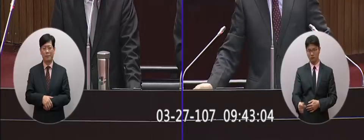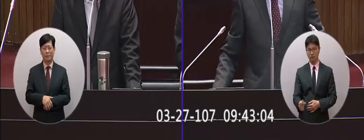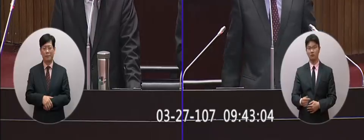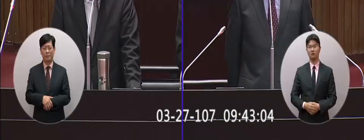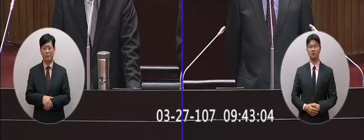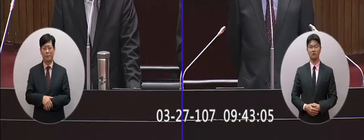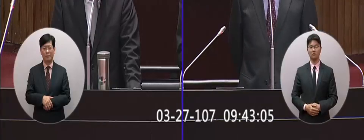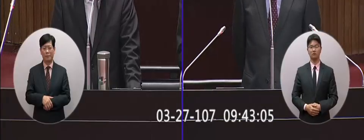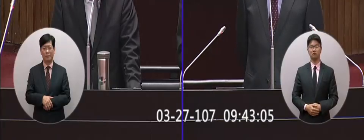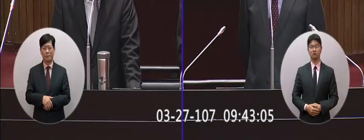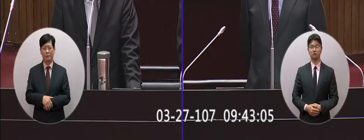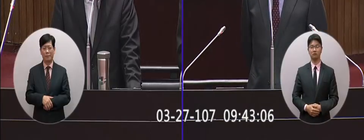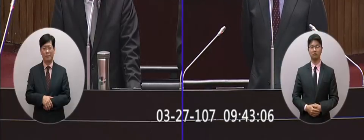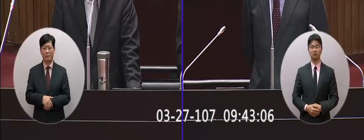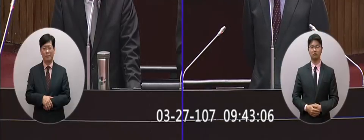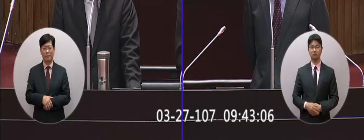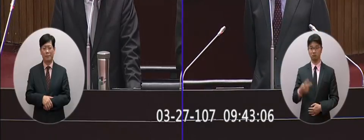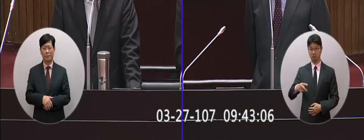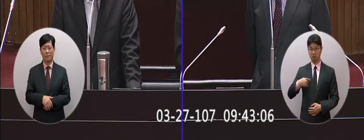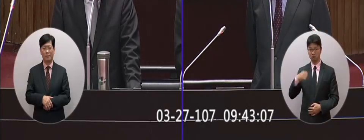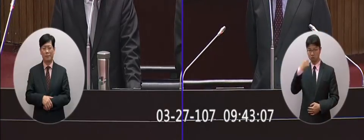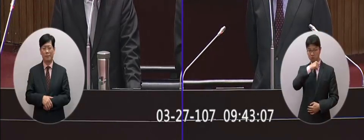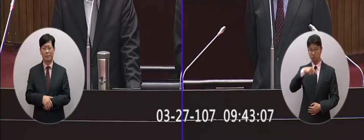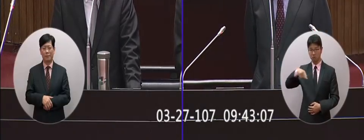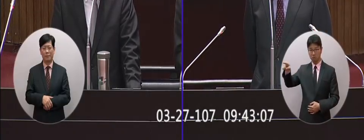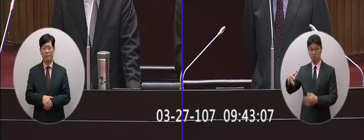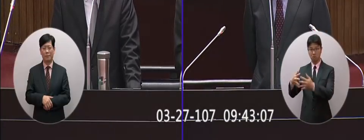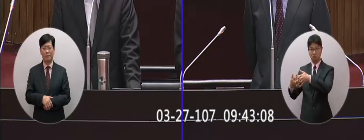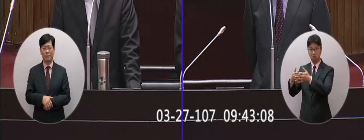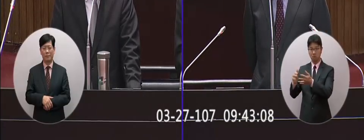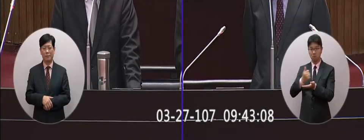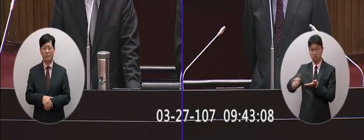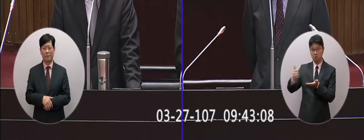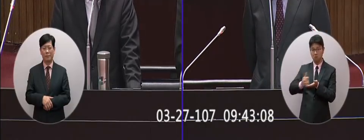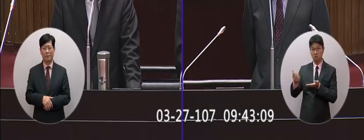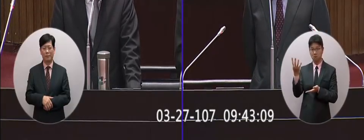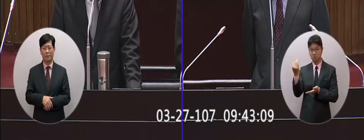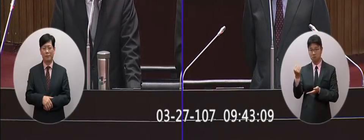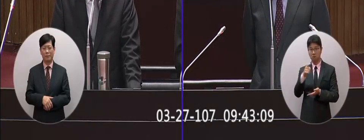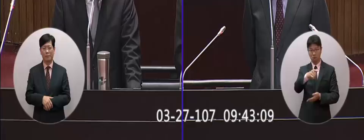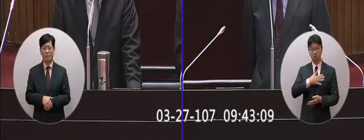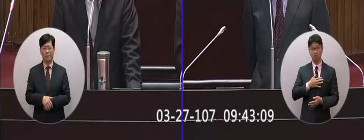来，台湾对美国的顺差偌济，你知无？